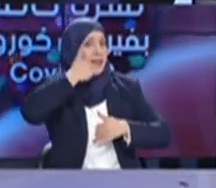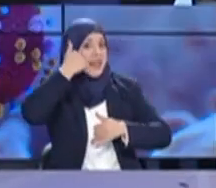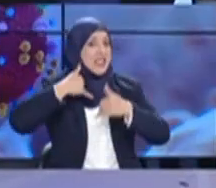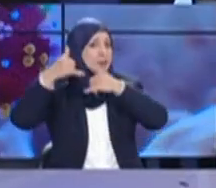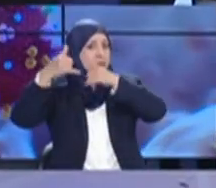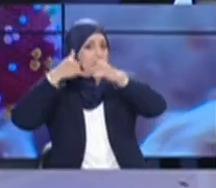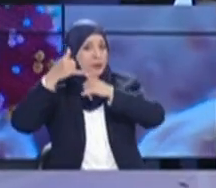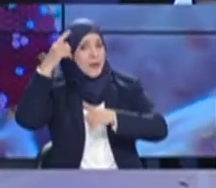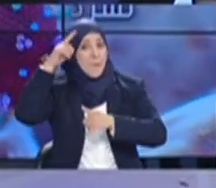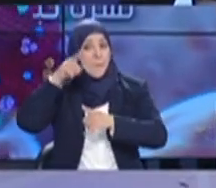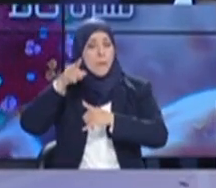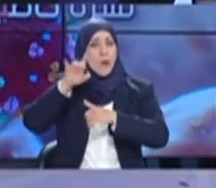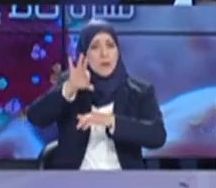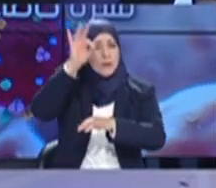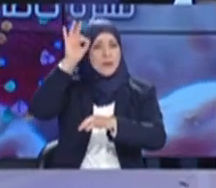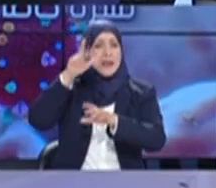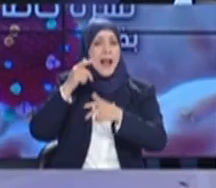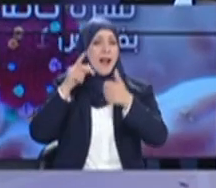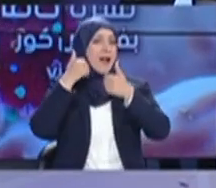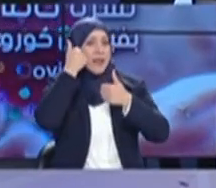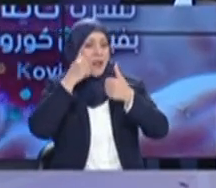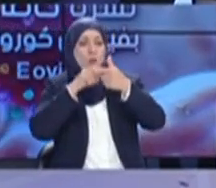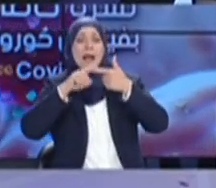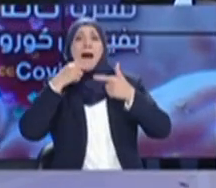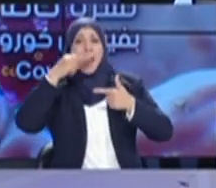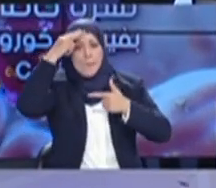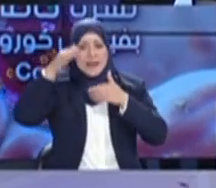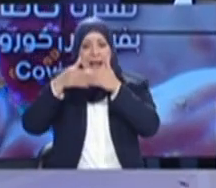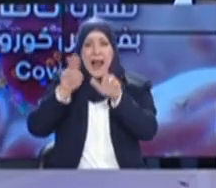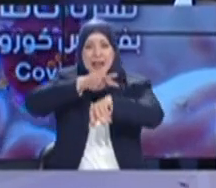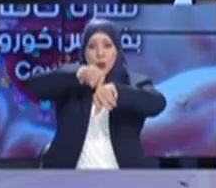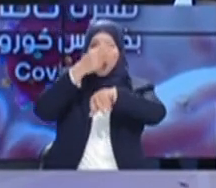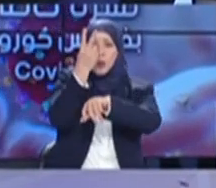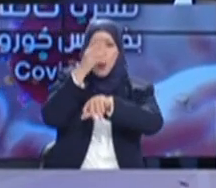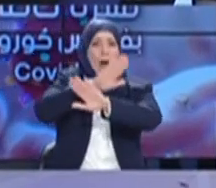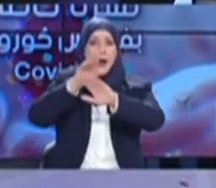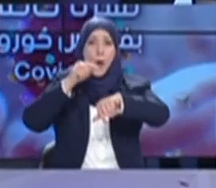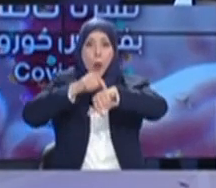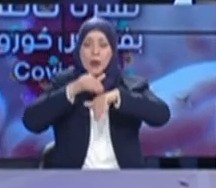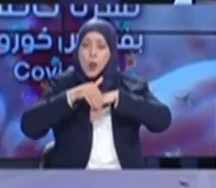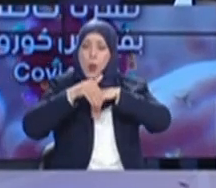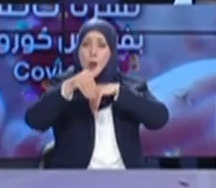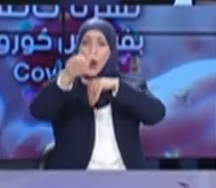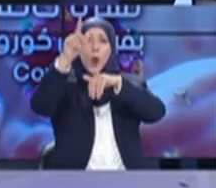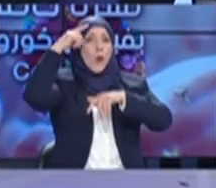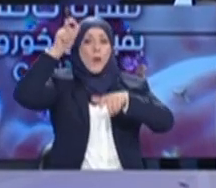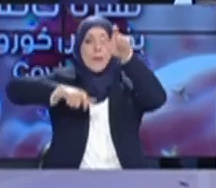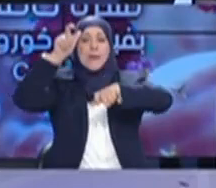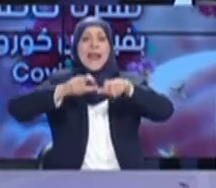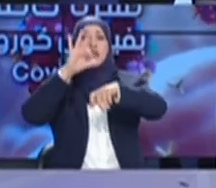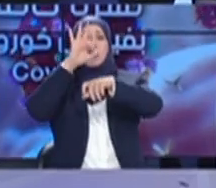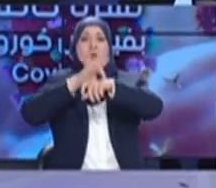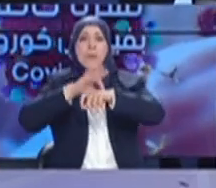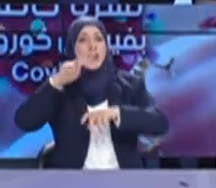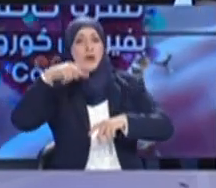الاساس سكرتير باش تحل الثلاث والخميس معناها ساعتين من زمان الصباح باش نخلي الوقت للمرضى بو ريكوبيري لي زوردونونس نتاعهم،